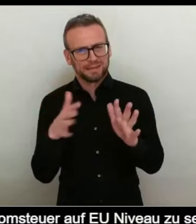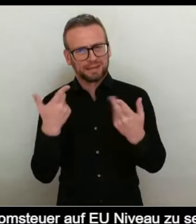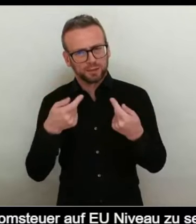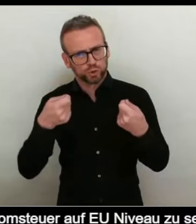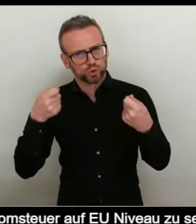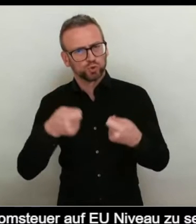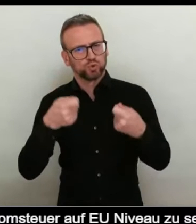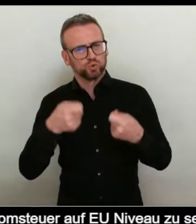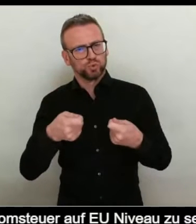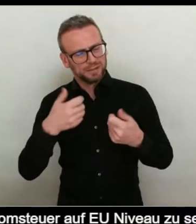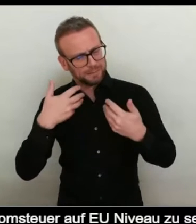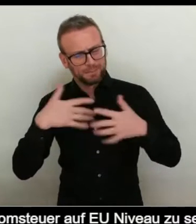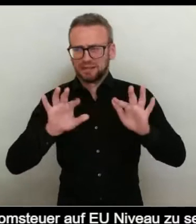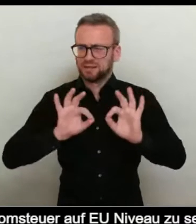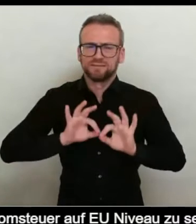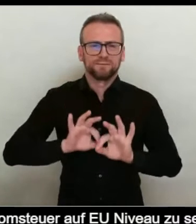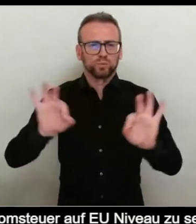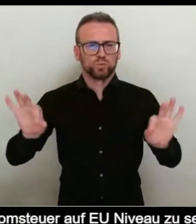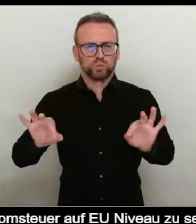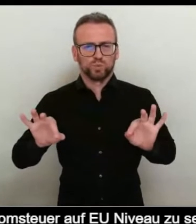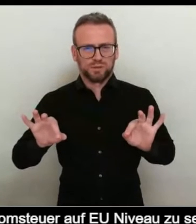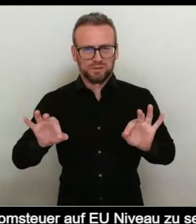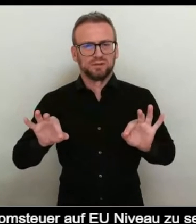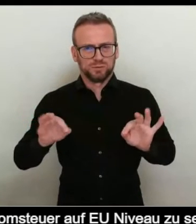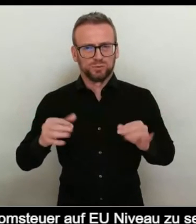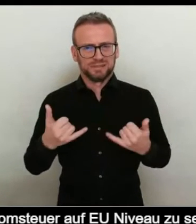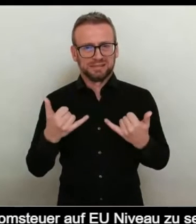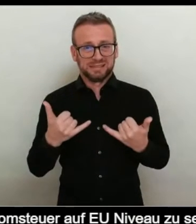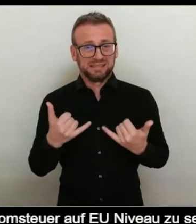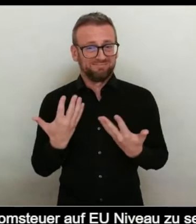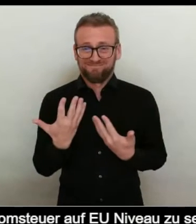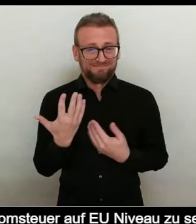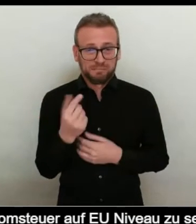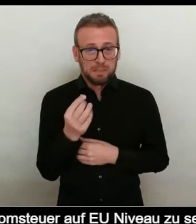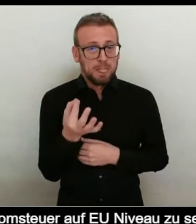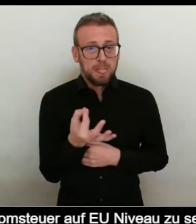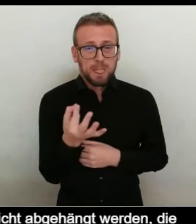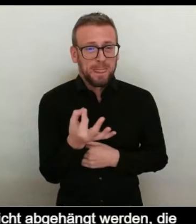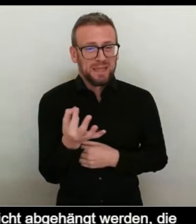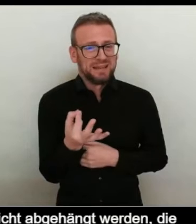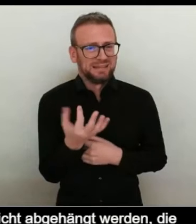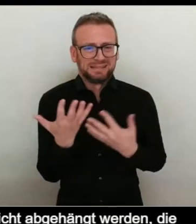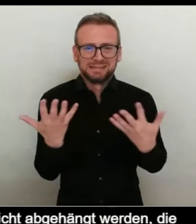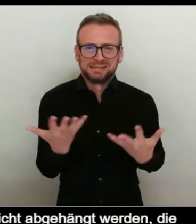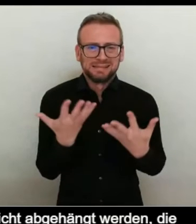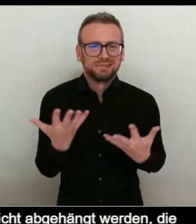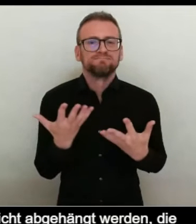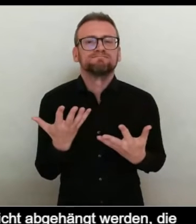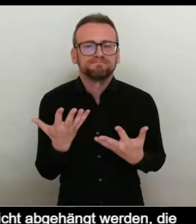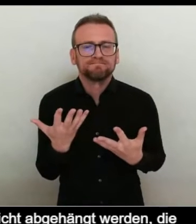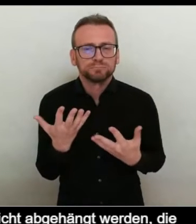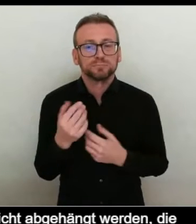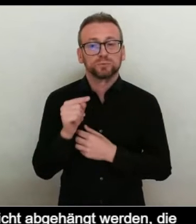wichtig ist, wir brauchen für die Wirtschaft einen Industriestrompreis und andere Regeln beim Carbon-Leakage-System. Also, das Thema